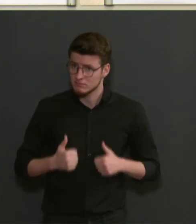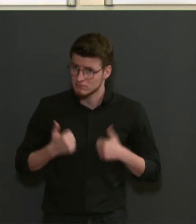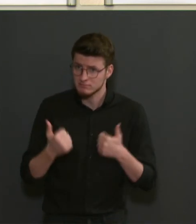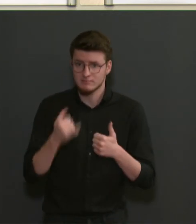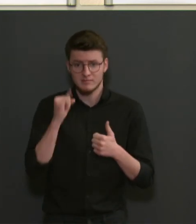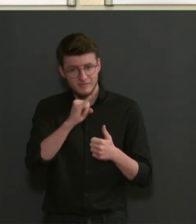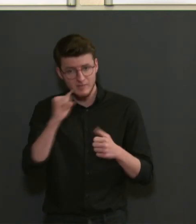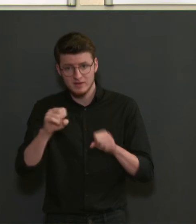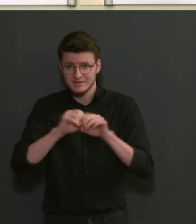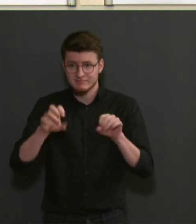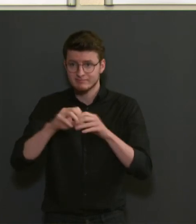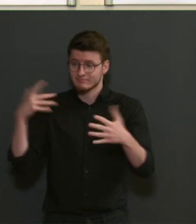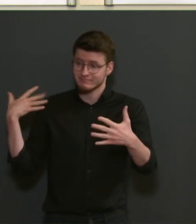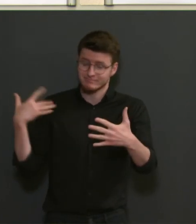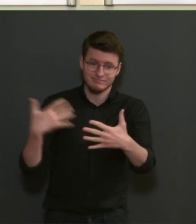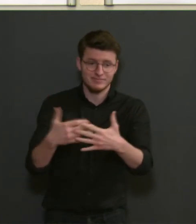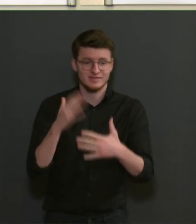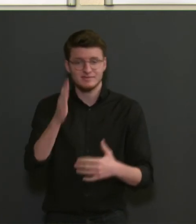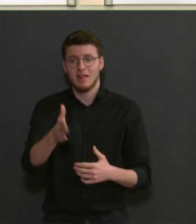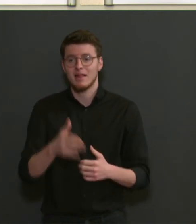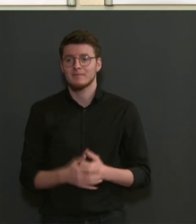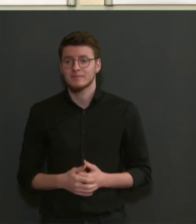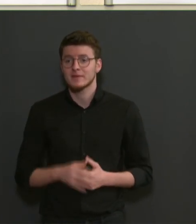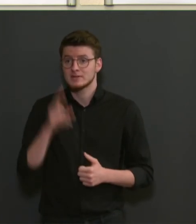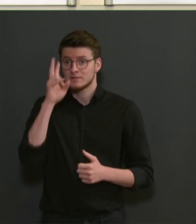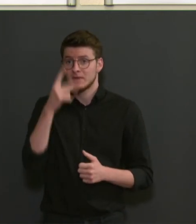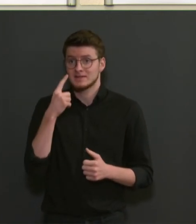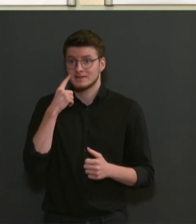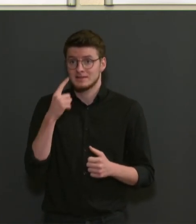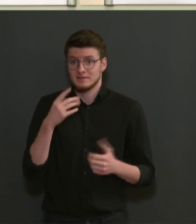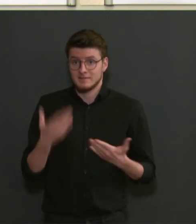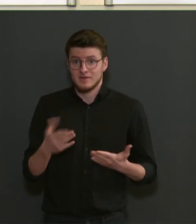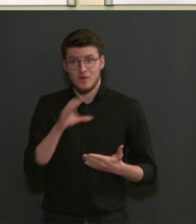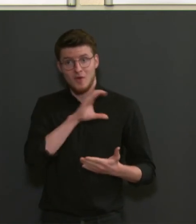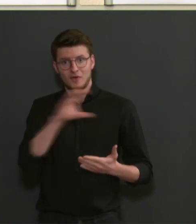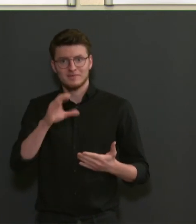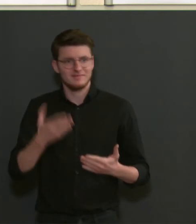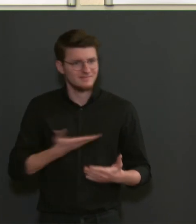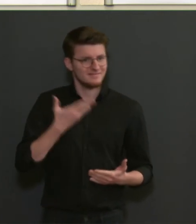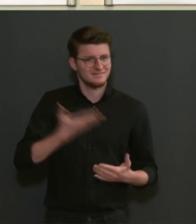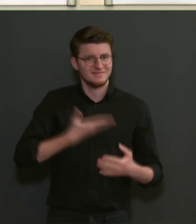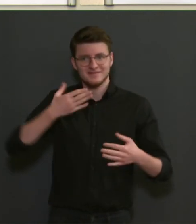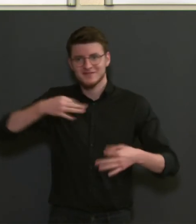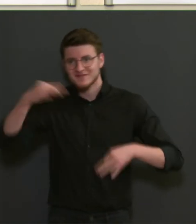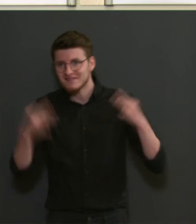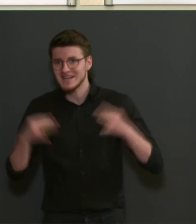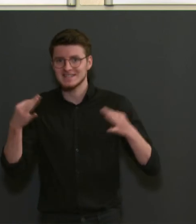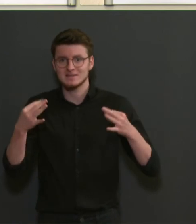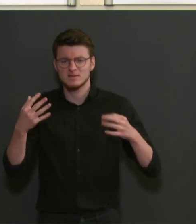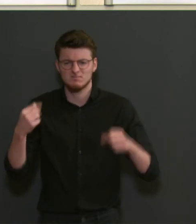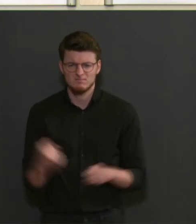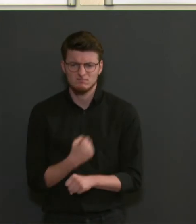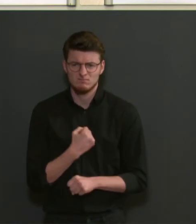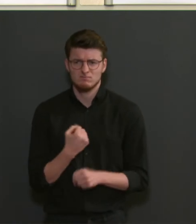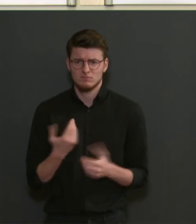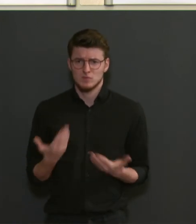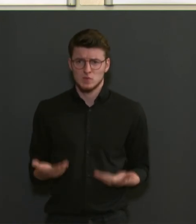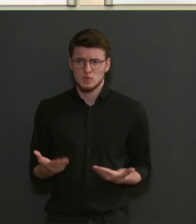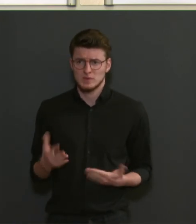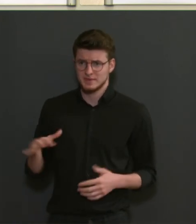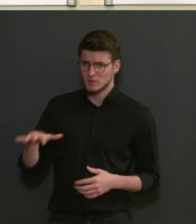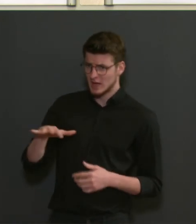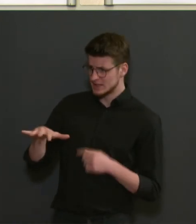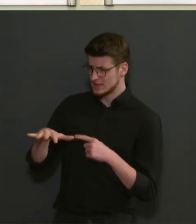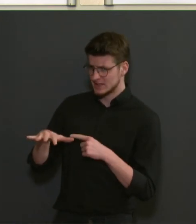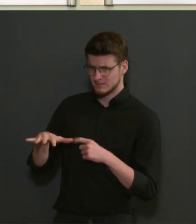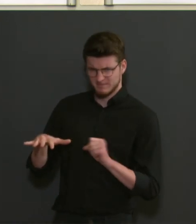Normaal is er rond getal een heugelijke gebeurtenis. Helaas zijn er momenteel weinig redenen om verheugd te zijn.